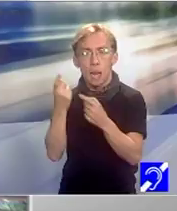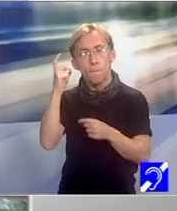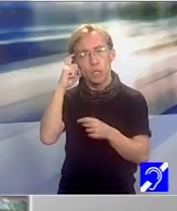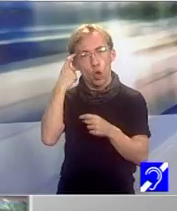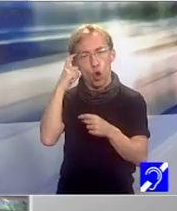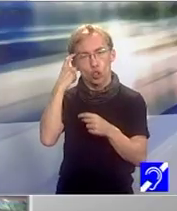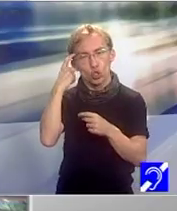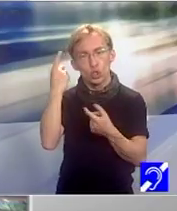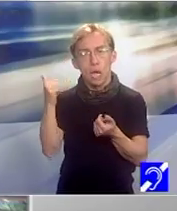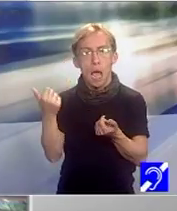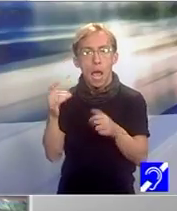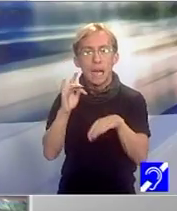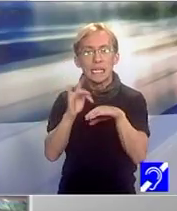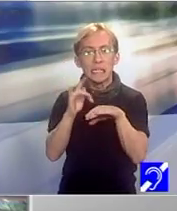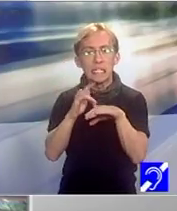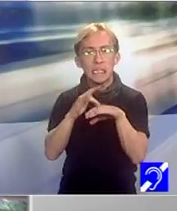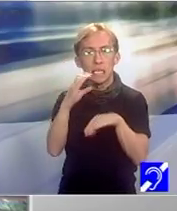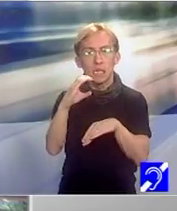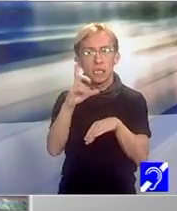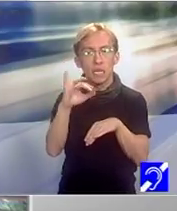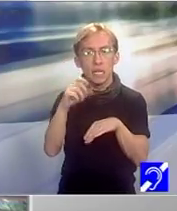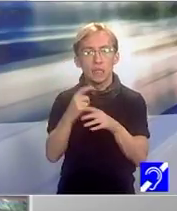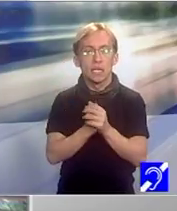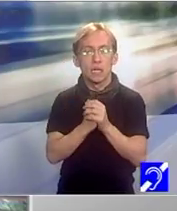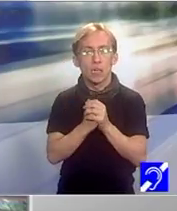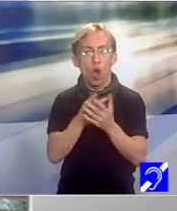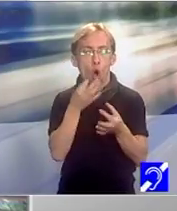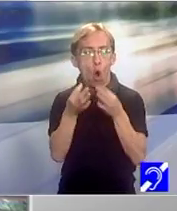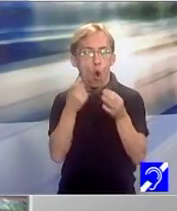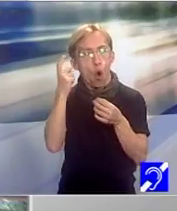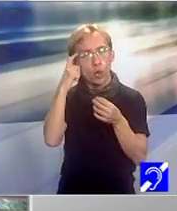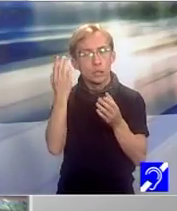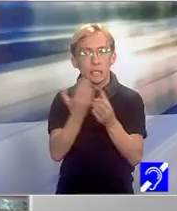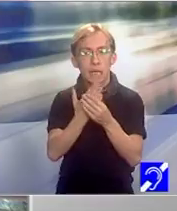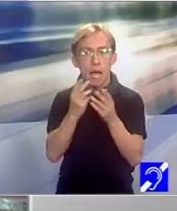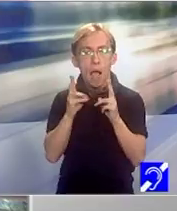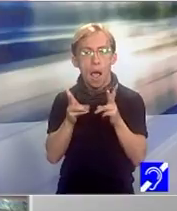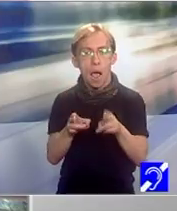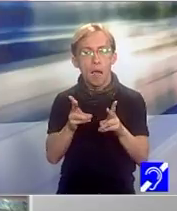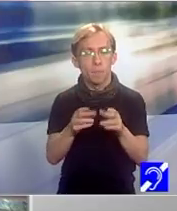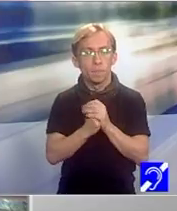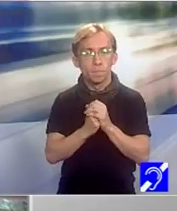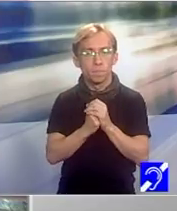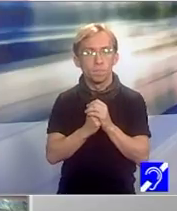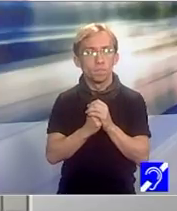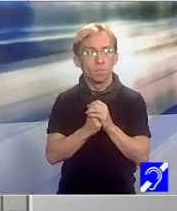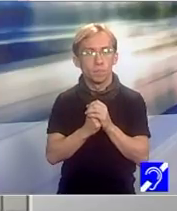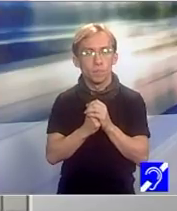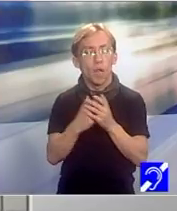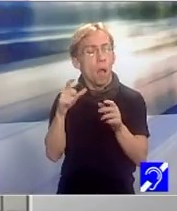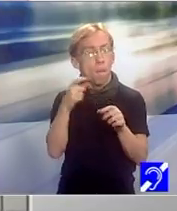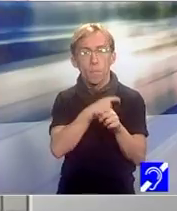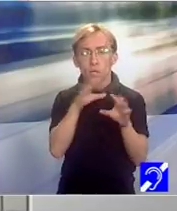centru expert care oferă consiliere, care aparține, cred, de Catedra de Psihologie. Le putem găsi servicii... și pe